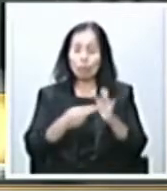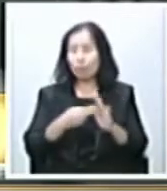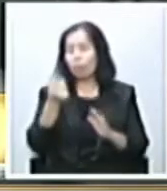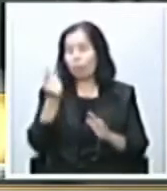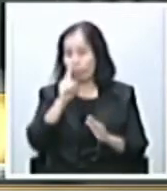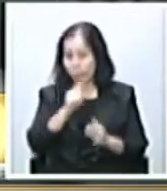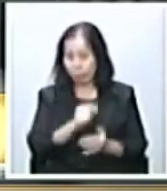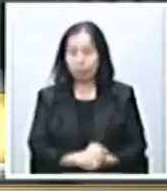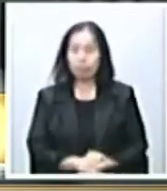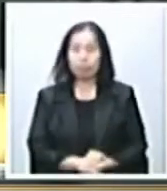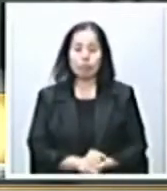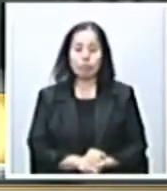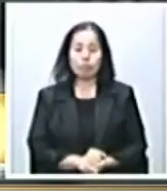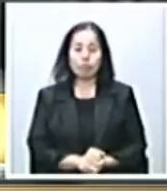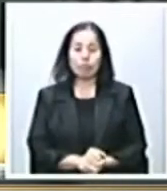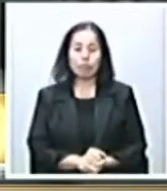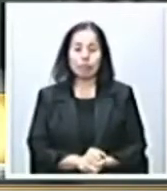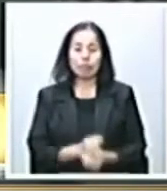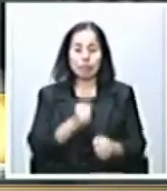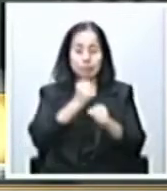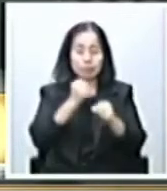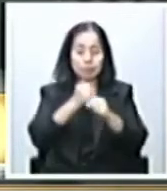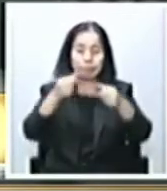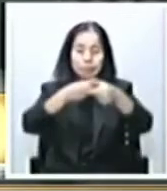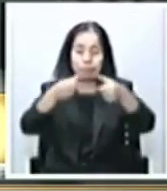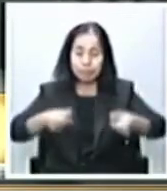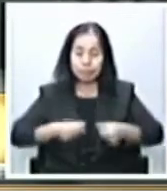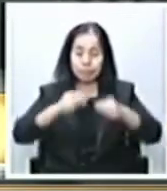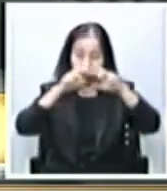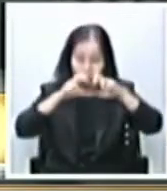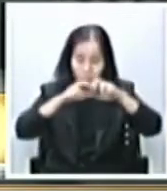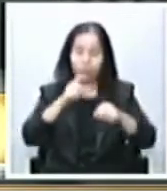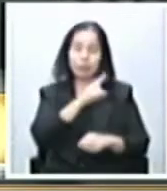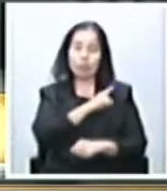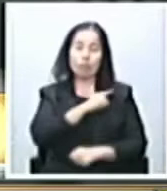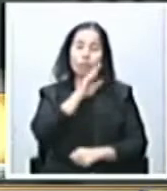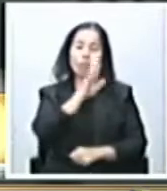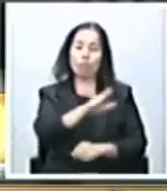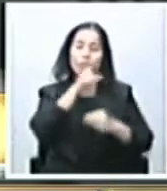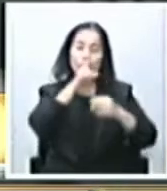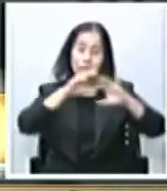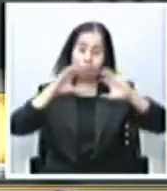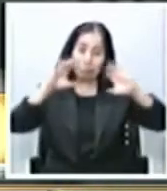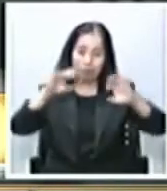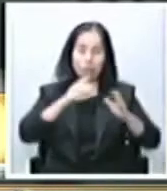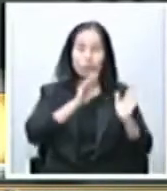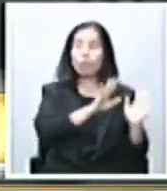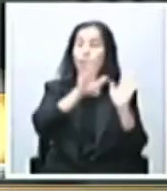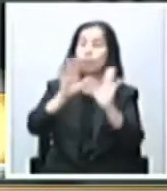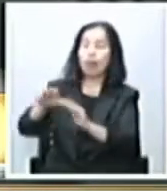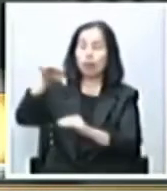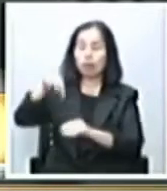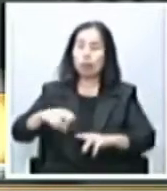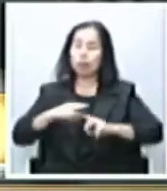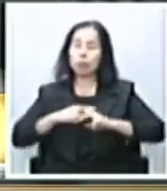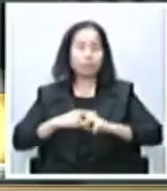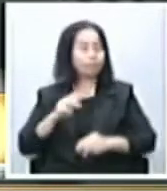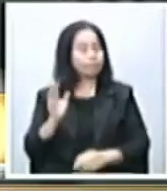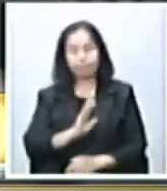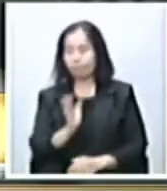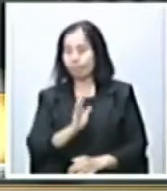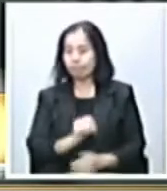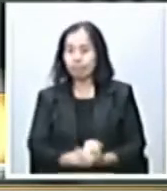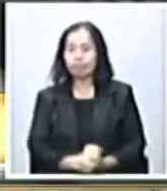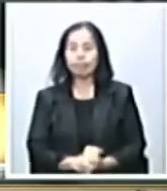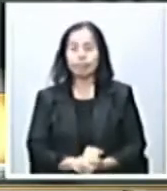างานวิจัยเป็นหน้าที่ของรัฐจะไปโยนภาระให้เอกชนคงเป็นไปไม่ได้ครับดังนั้น